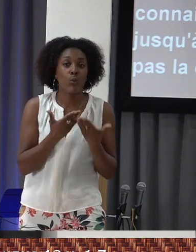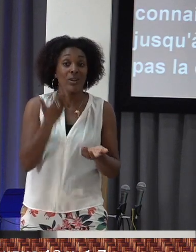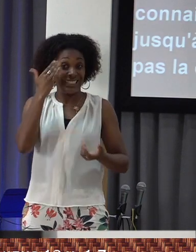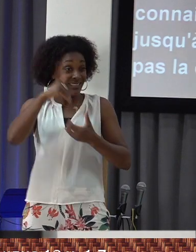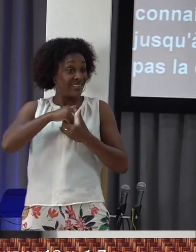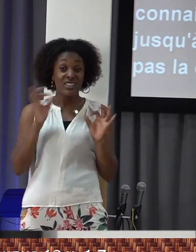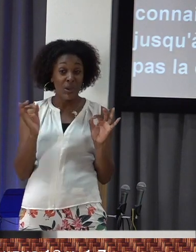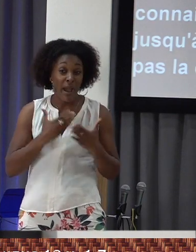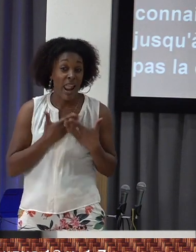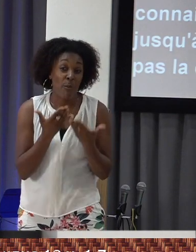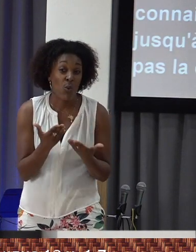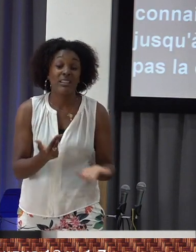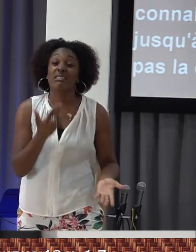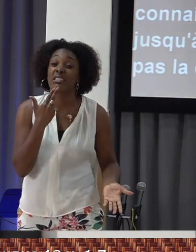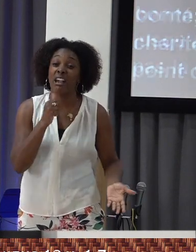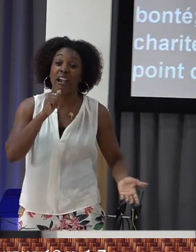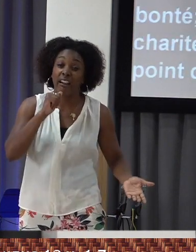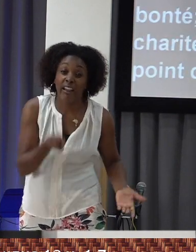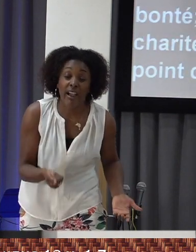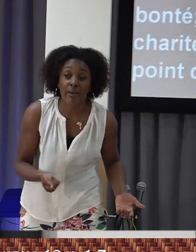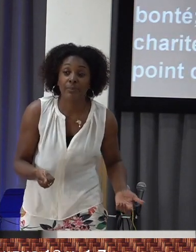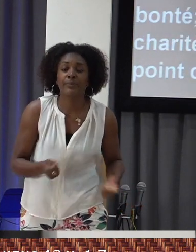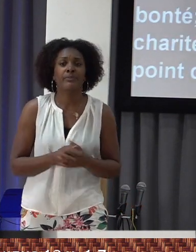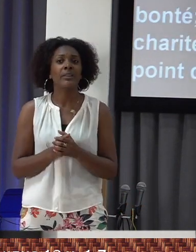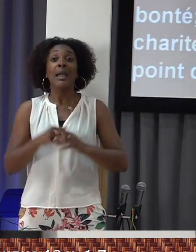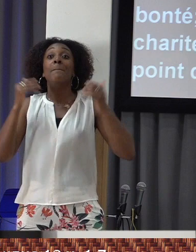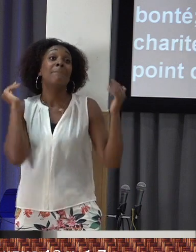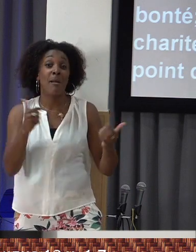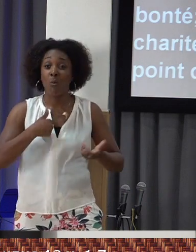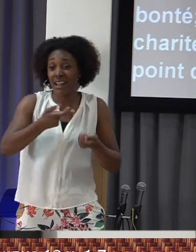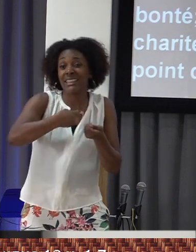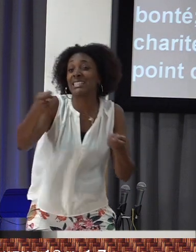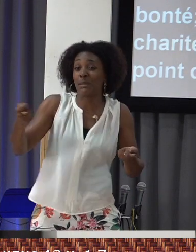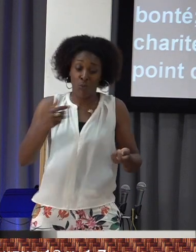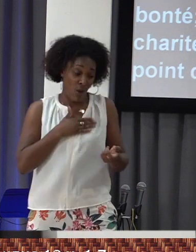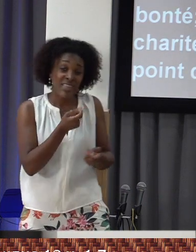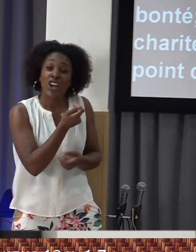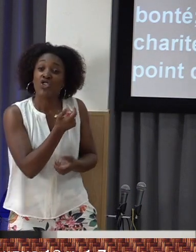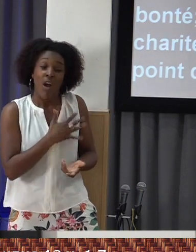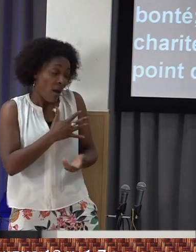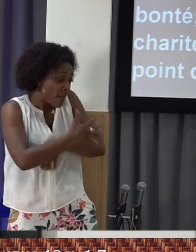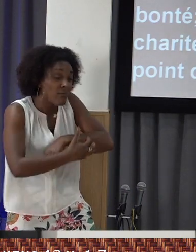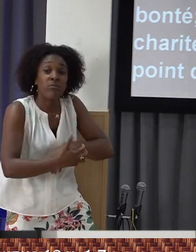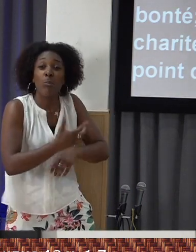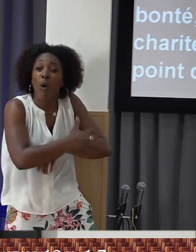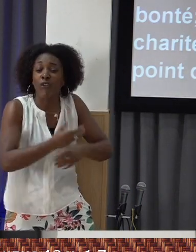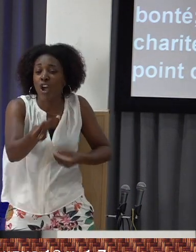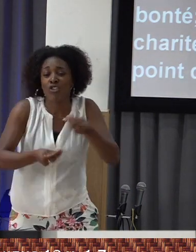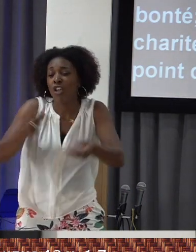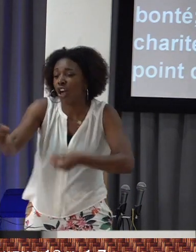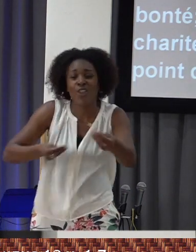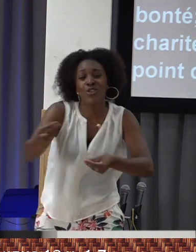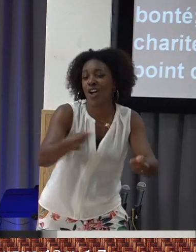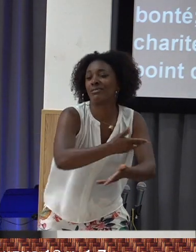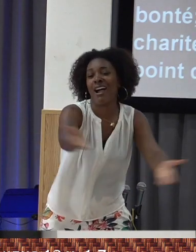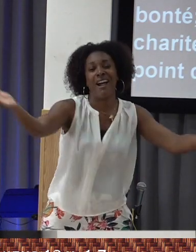je n'ai pas l'amour, je ne suis rien. Et quand je distribuerai tous mes biens pour la nourriture des pauvres, quand je